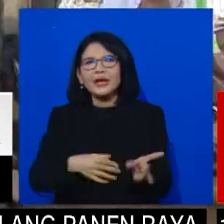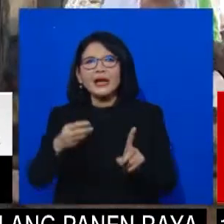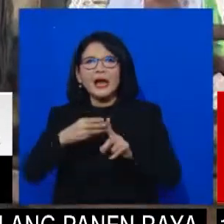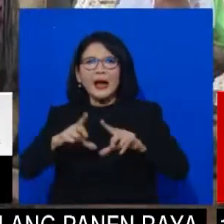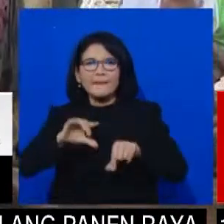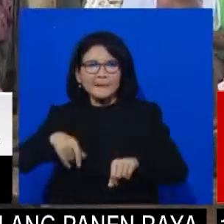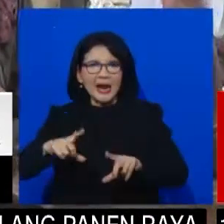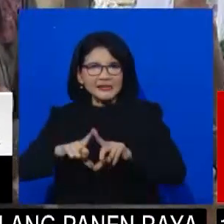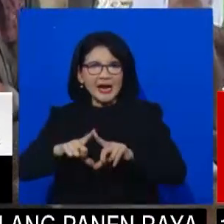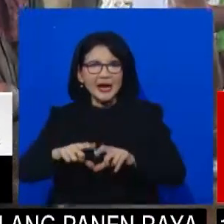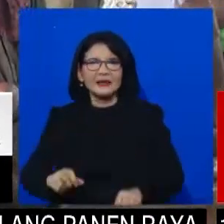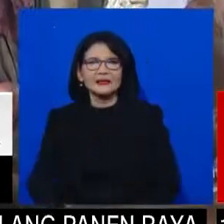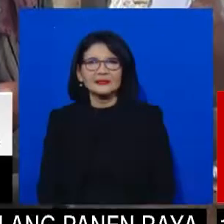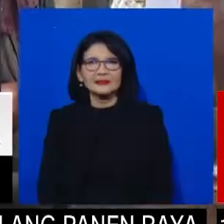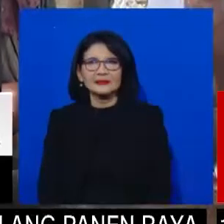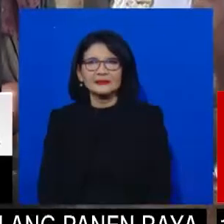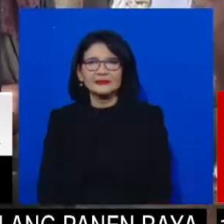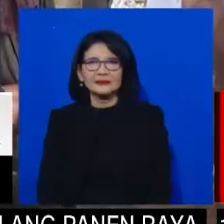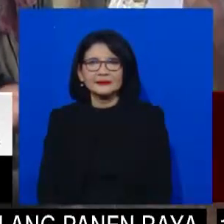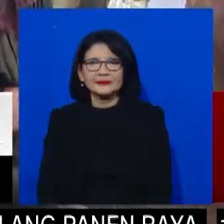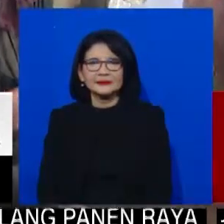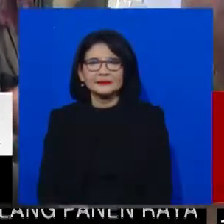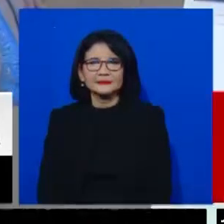mahal, stainless steel.